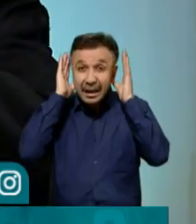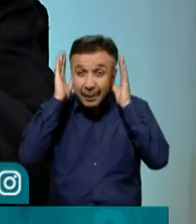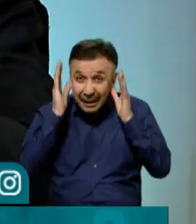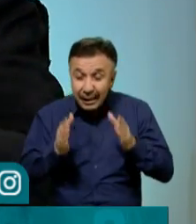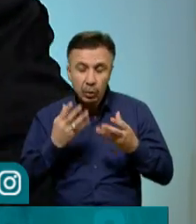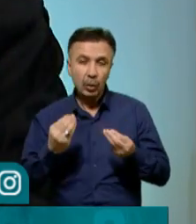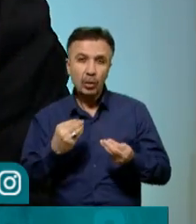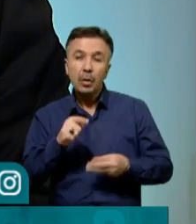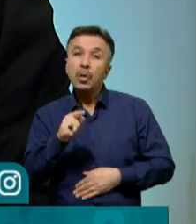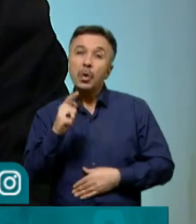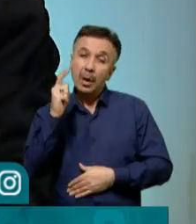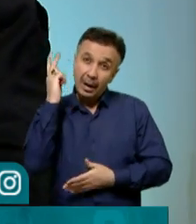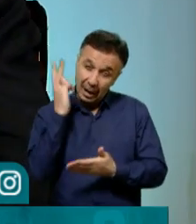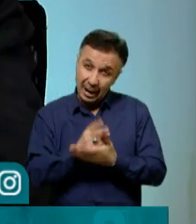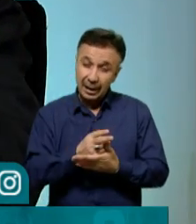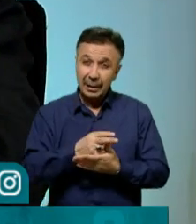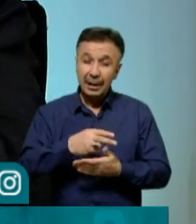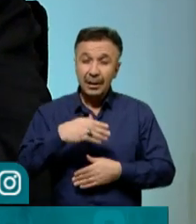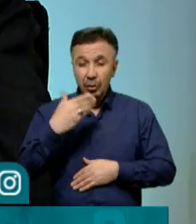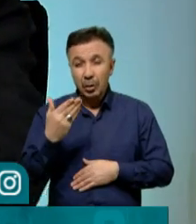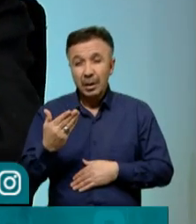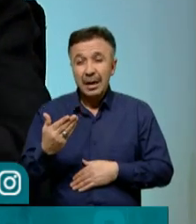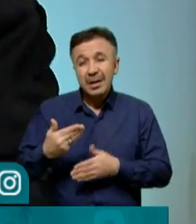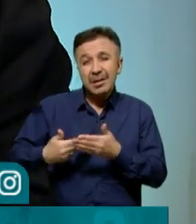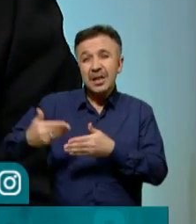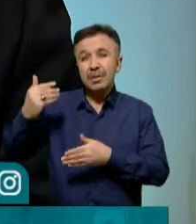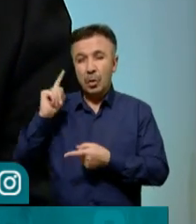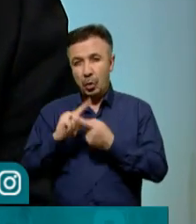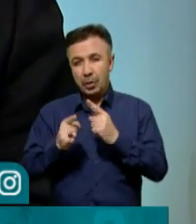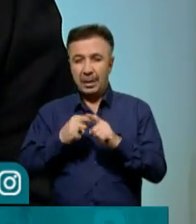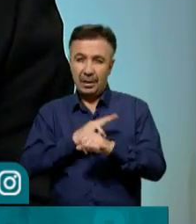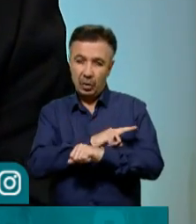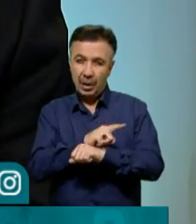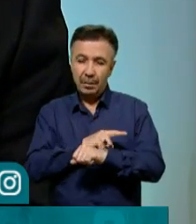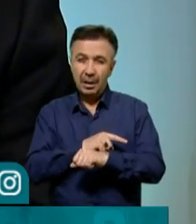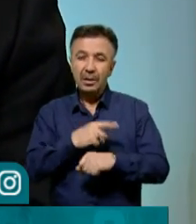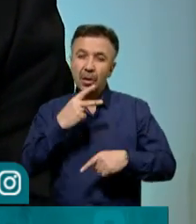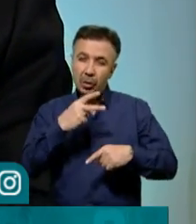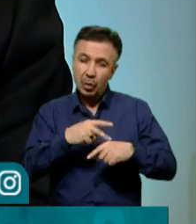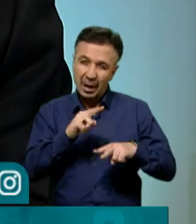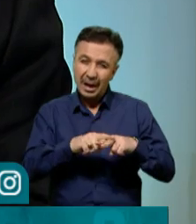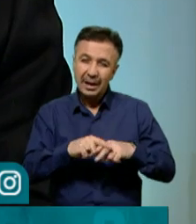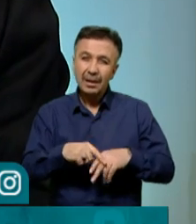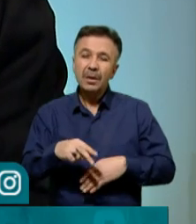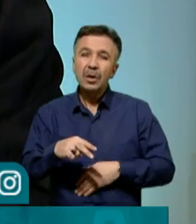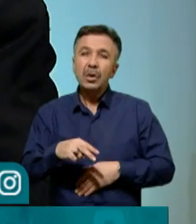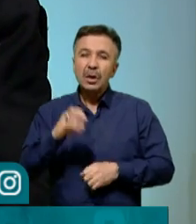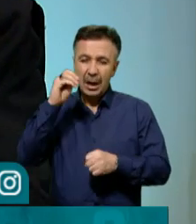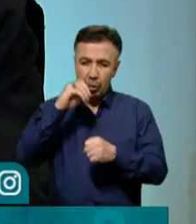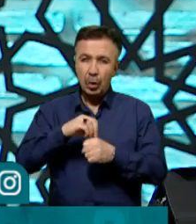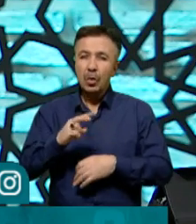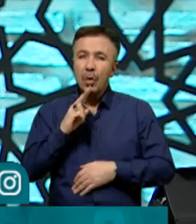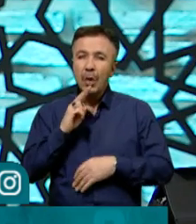Bu fetvadan dolayı geçmişte Osmanlı döneminde, daha önceki dönemlerde zuhru ehir dediğimiz bu namaz ihtiyat